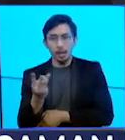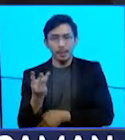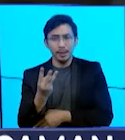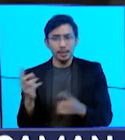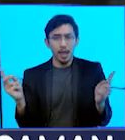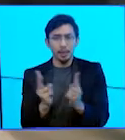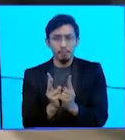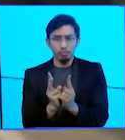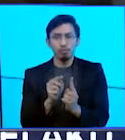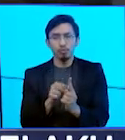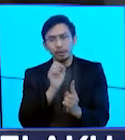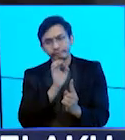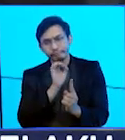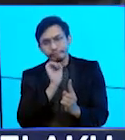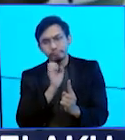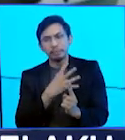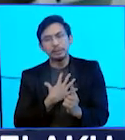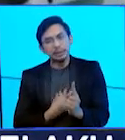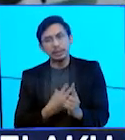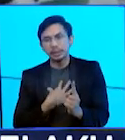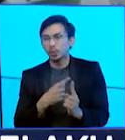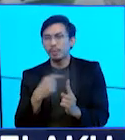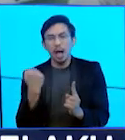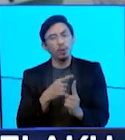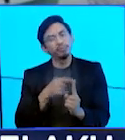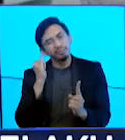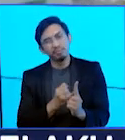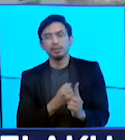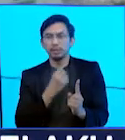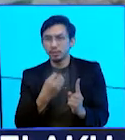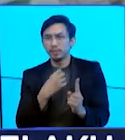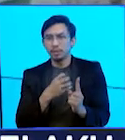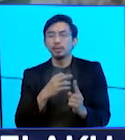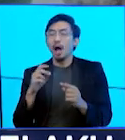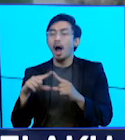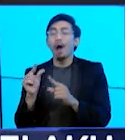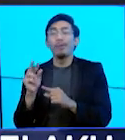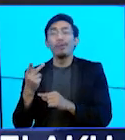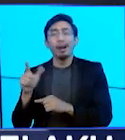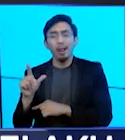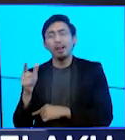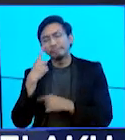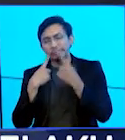kesah akibat perbuatan yang telah dilakukan oleh pelaku. Aurel terlihat sempat menangis saat berbicara kepada pelaku.